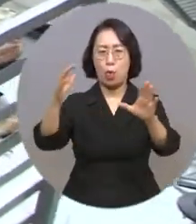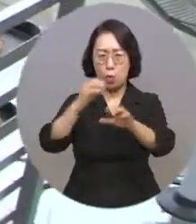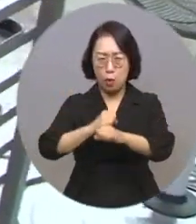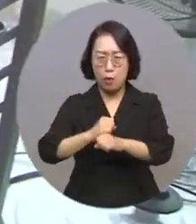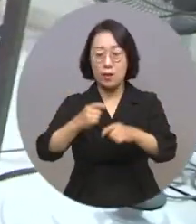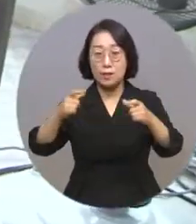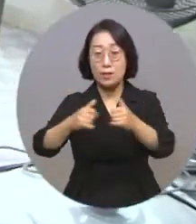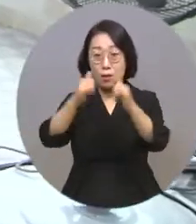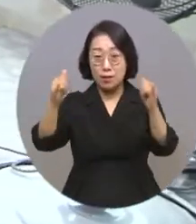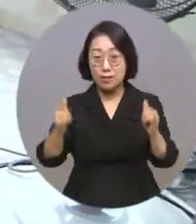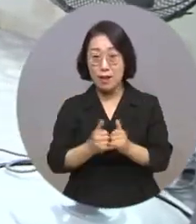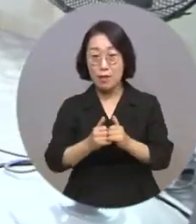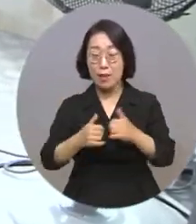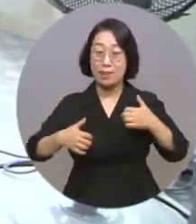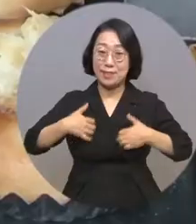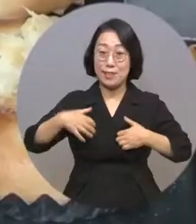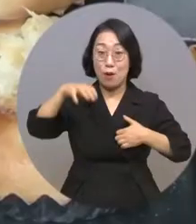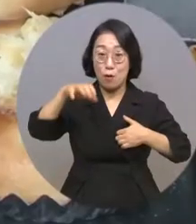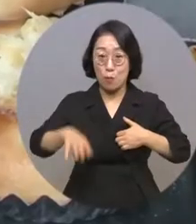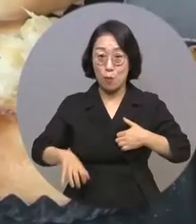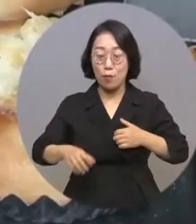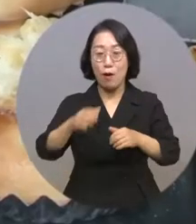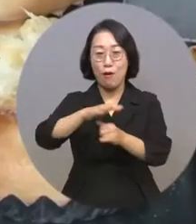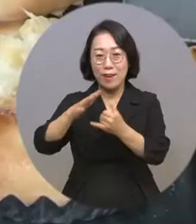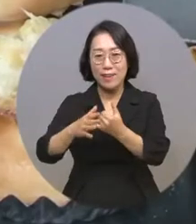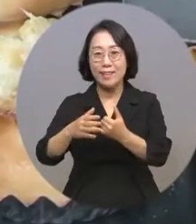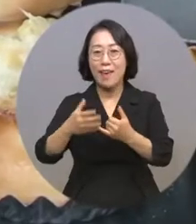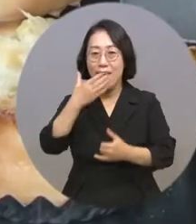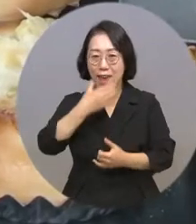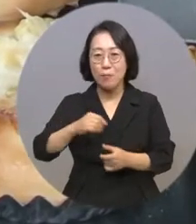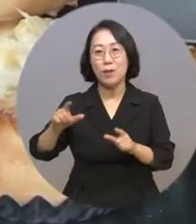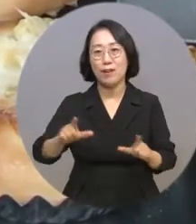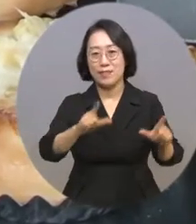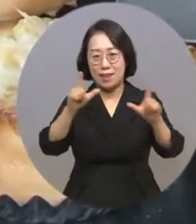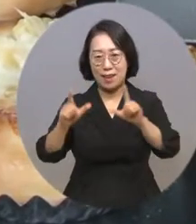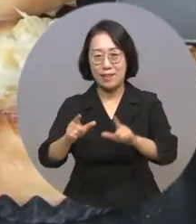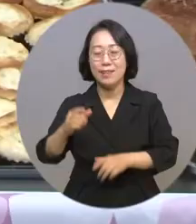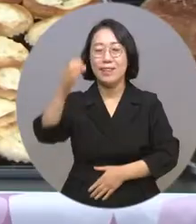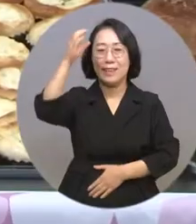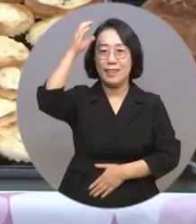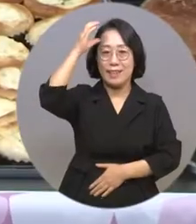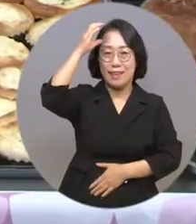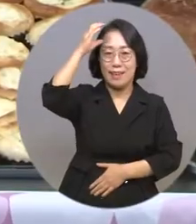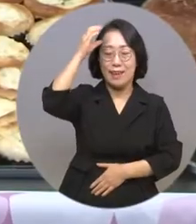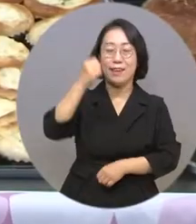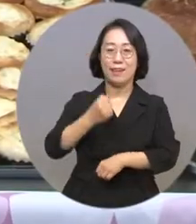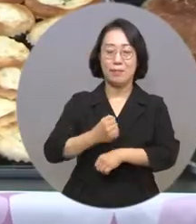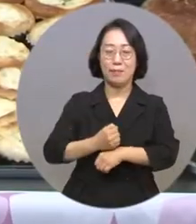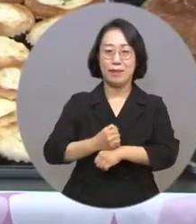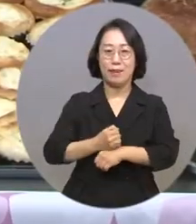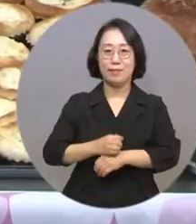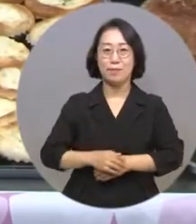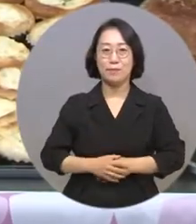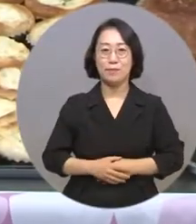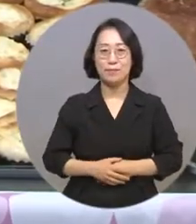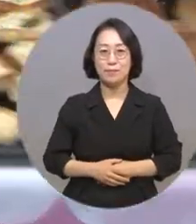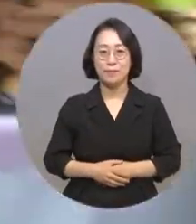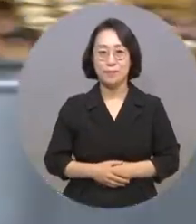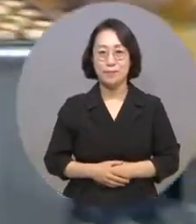지역사회가 활기로 가득 차 어린이들의 꿈과 희망을 실천해 나갈 수 있기를 기대해봅니다. 지금까지 복지TV